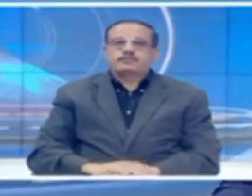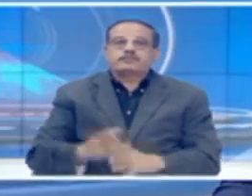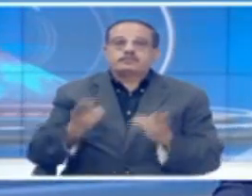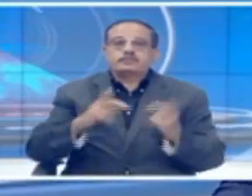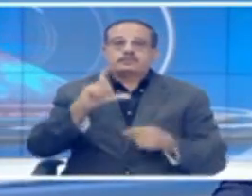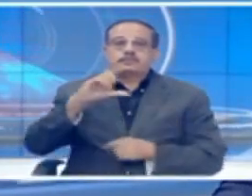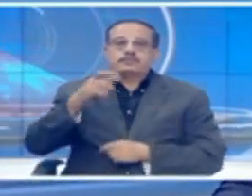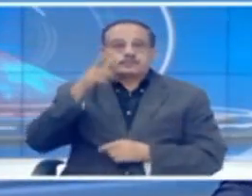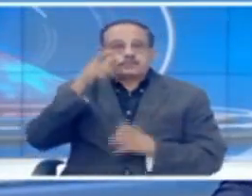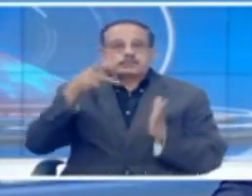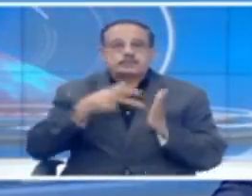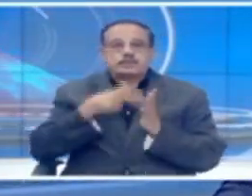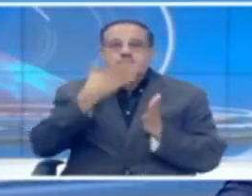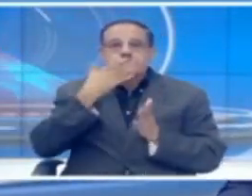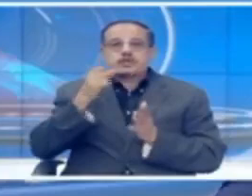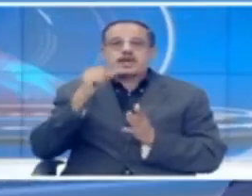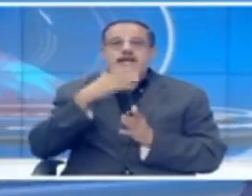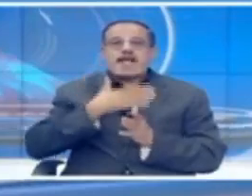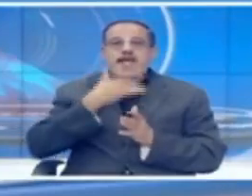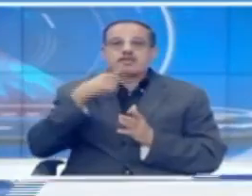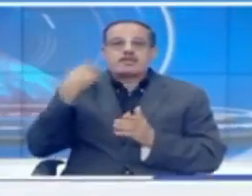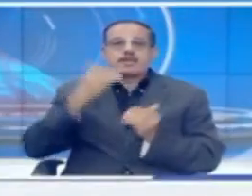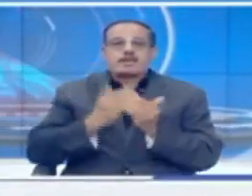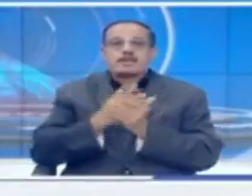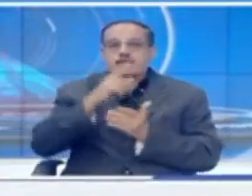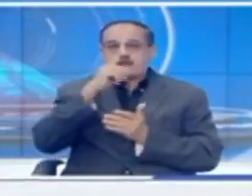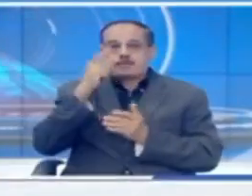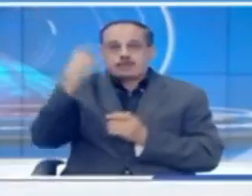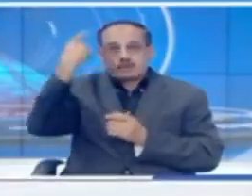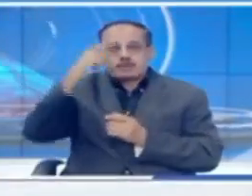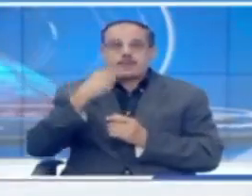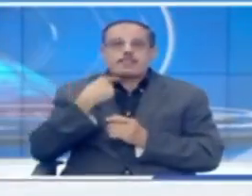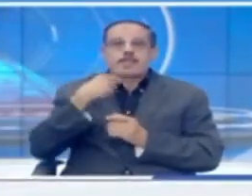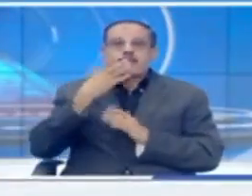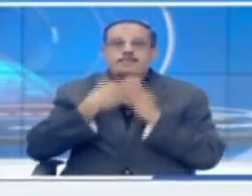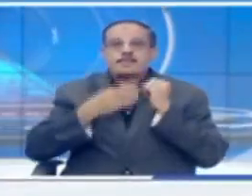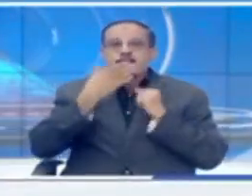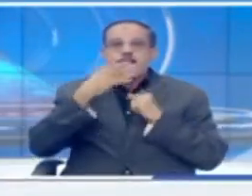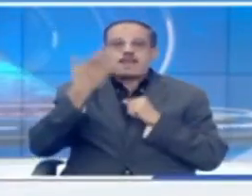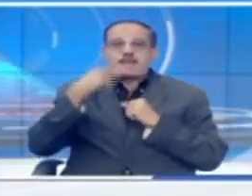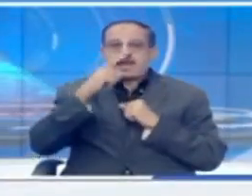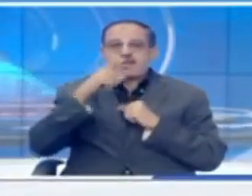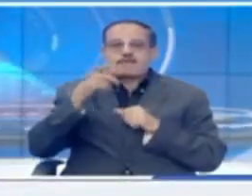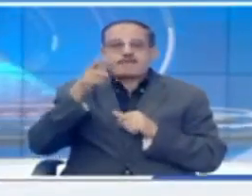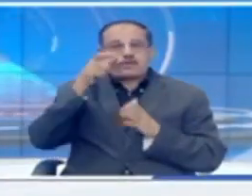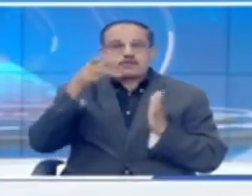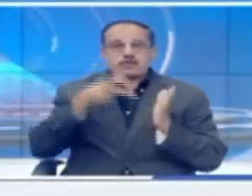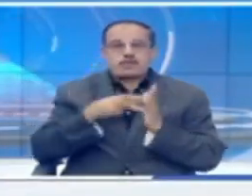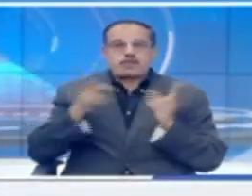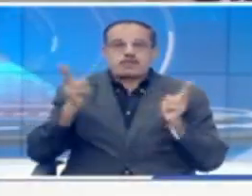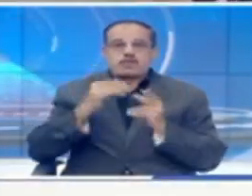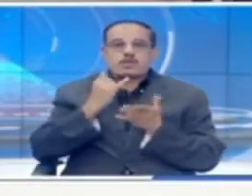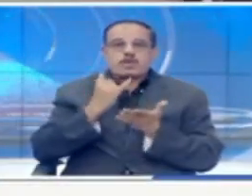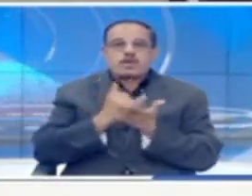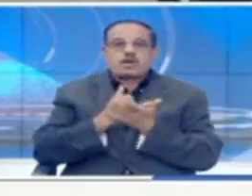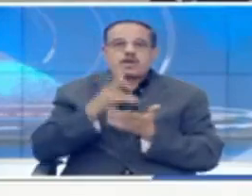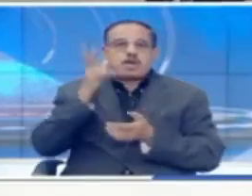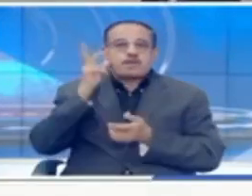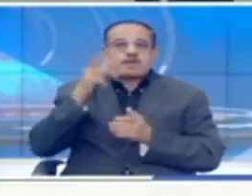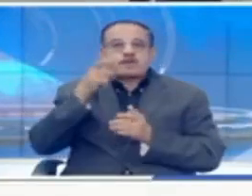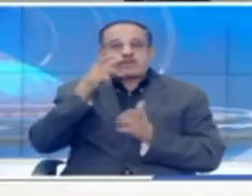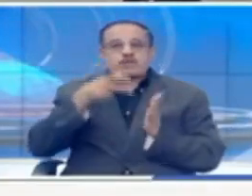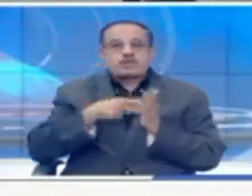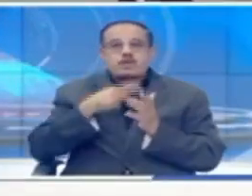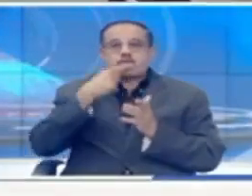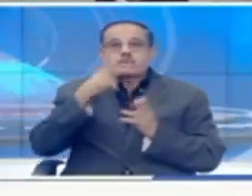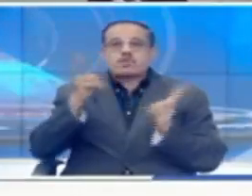استقبل الرئيس السوري بشار الأسد وزير خارجية الإمارات الشيخ عبد الله بن زايد آل نهيان في دمشق. وقد أفادت وكالة